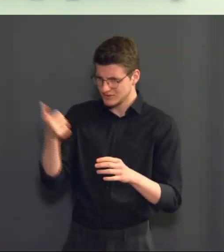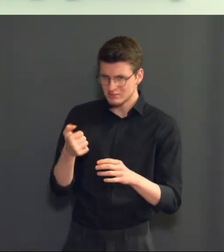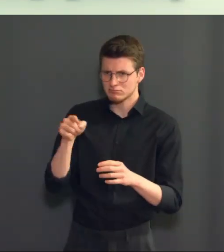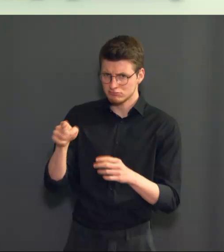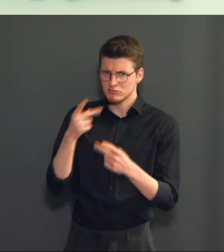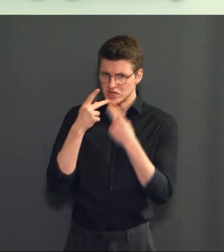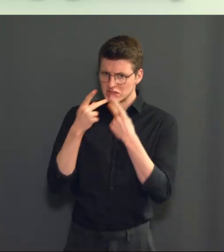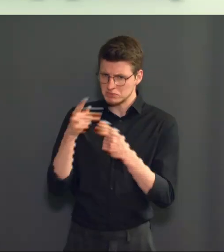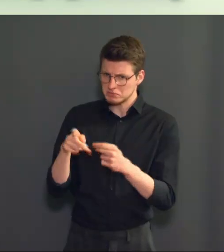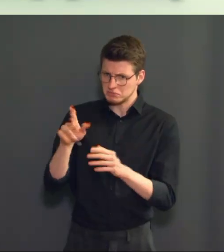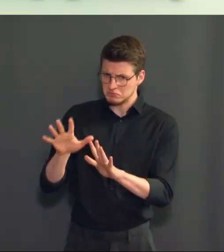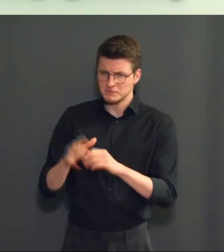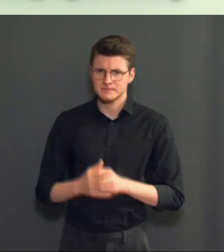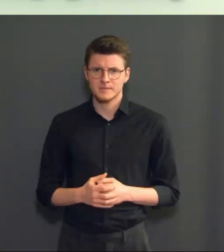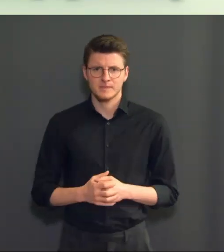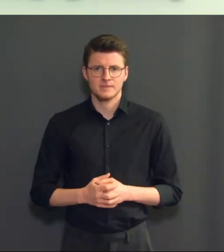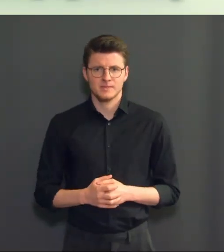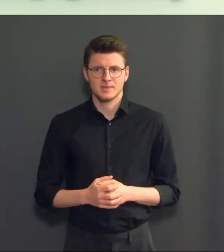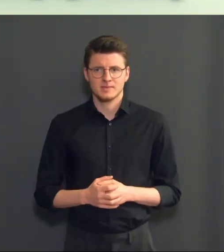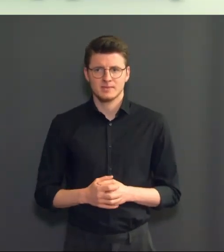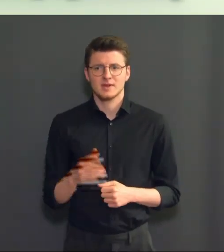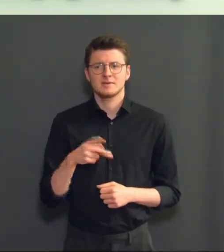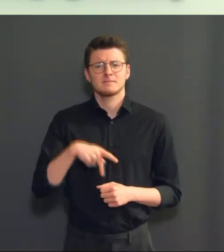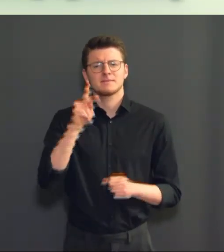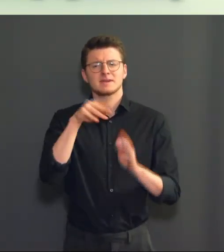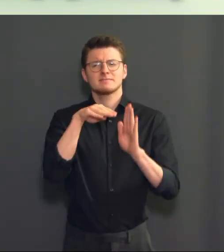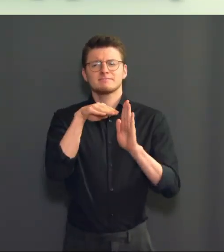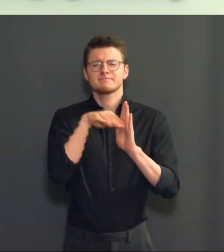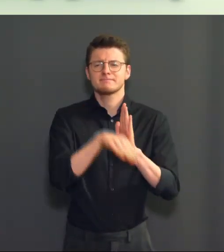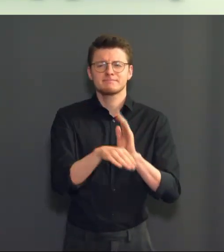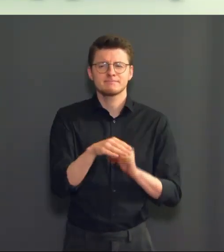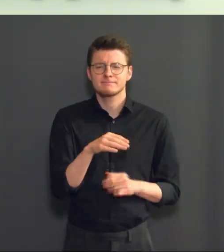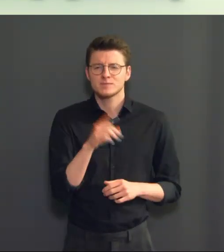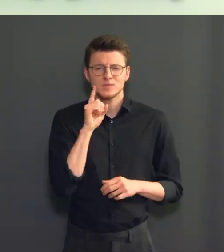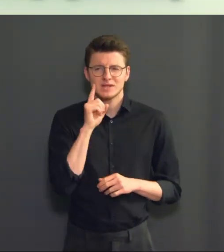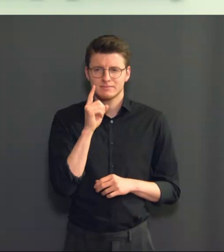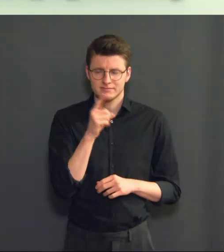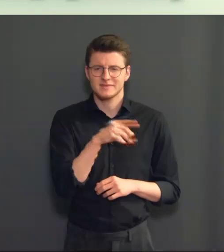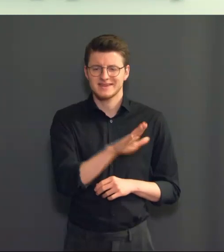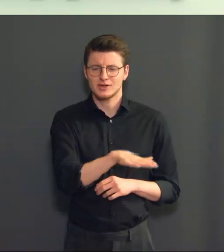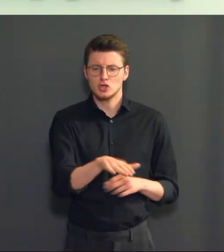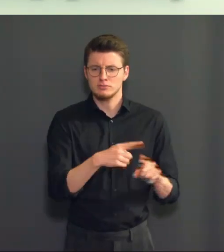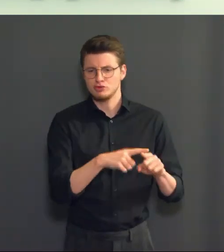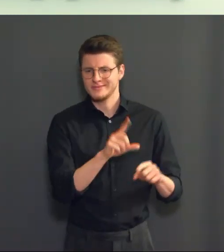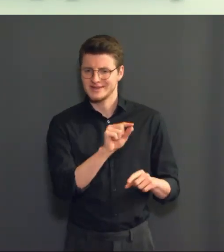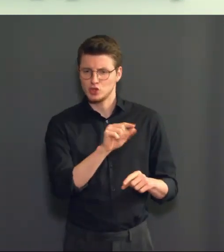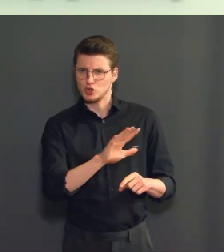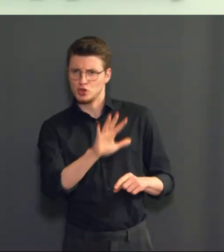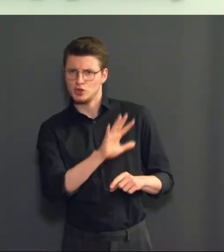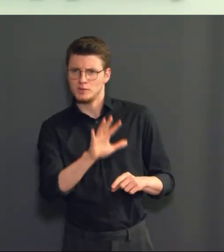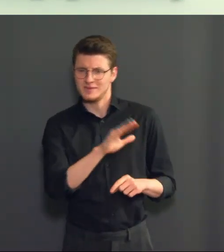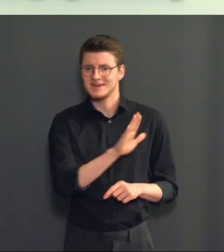De daling blijft nog steeds het meest uitgesproken bij de kinderen en de tieners, waar de cijfers